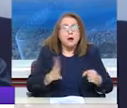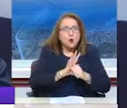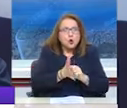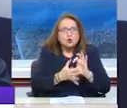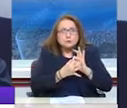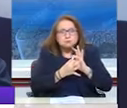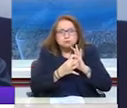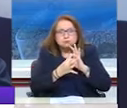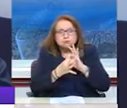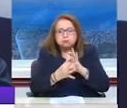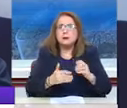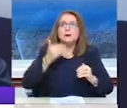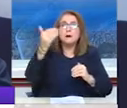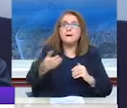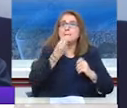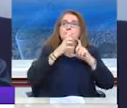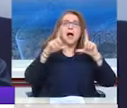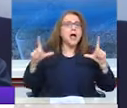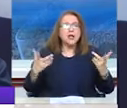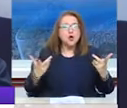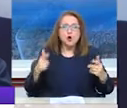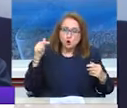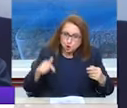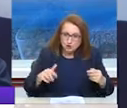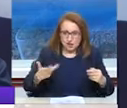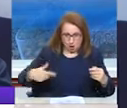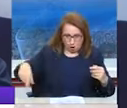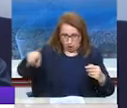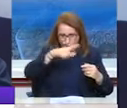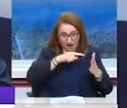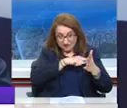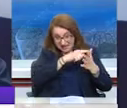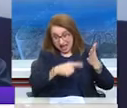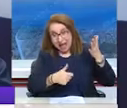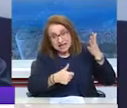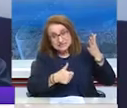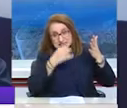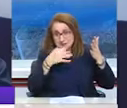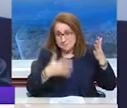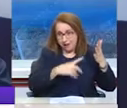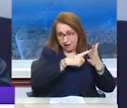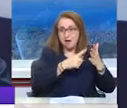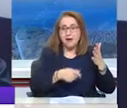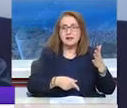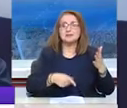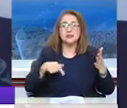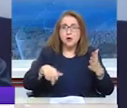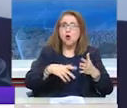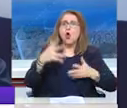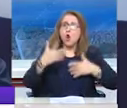Μάιο και για το επόμενο διάστημα, οι ειδικές κατηγορίες των 6 επιστημονικών κλάδων, οικονομολόγων,